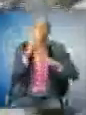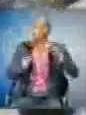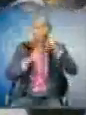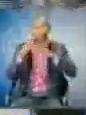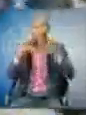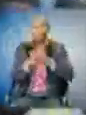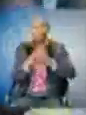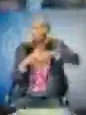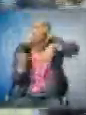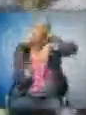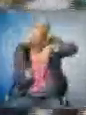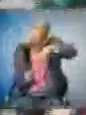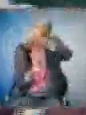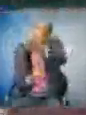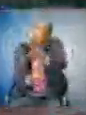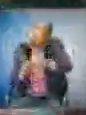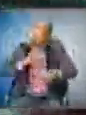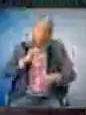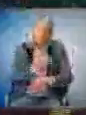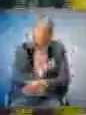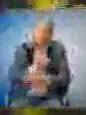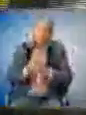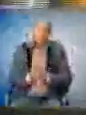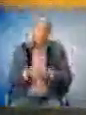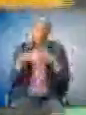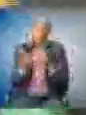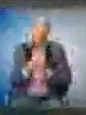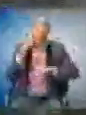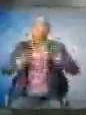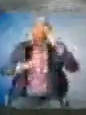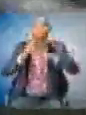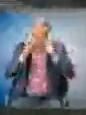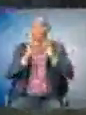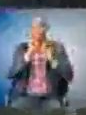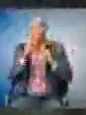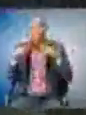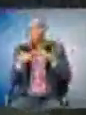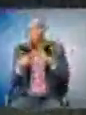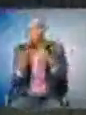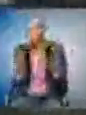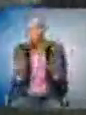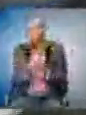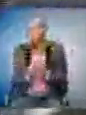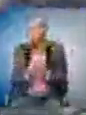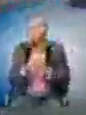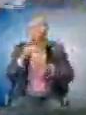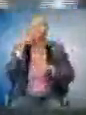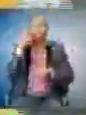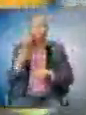sasa mulikasi tunasikilizana. Alors batayenga stadi kama muna moto